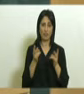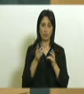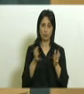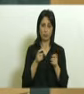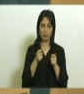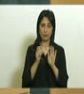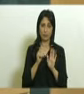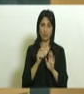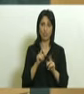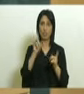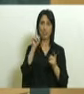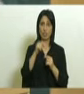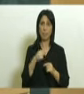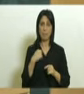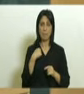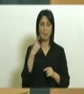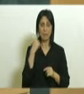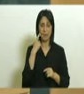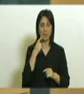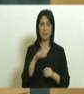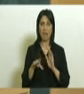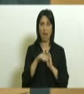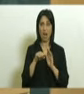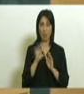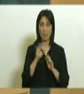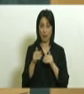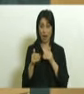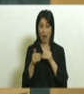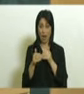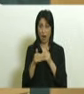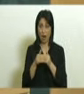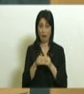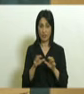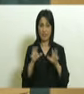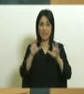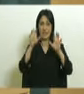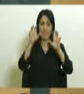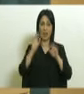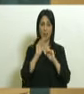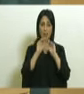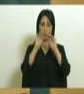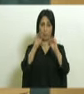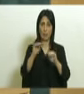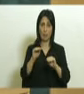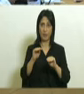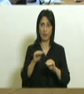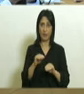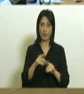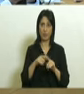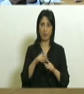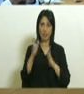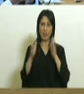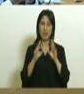წინ. შესაბამისად, ხა მესმის რომ არჩევნებთან რაც უფრო ახლოს მიდიხართ, ისტერიკის ხარისხი გემატებათ, მაგრამ ხერებს